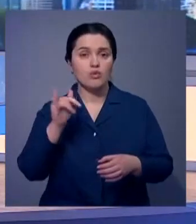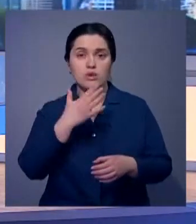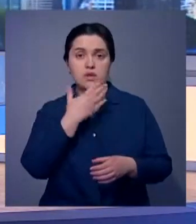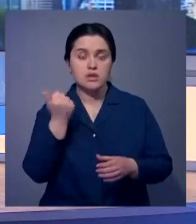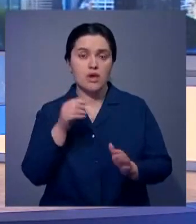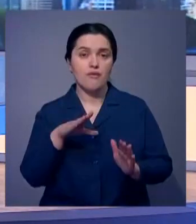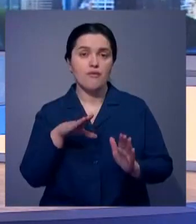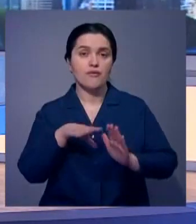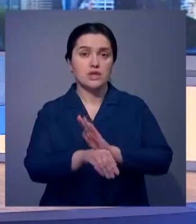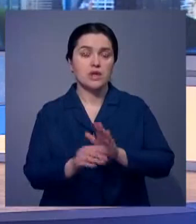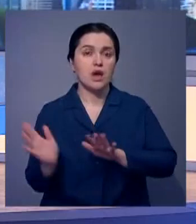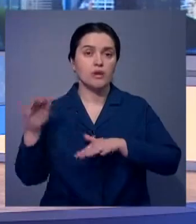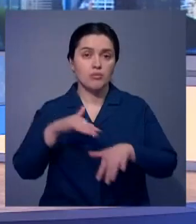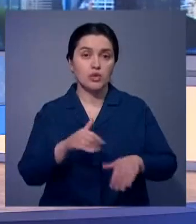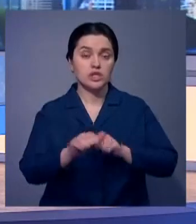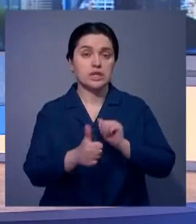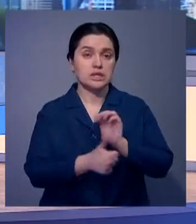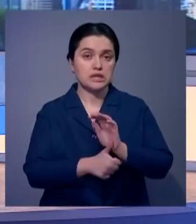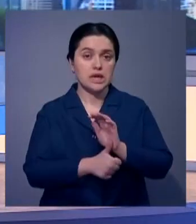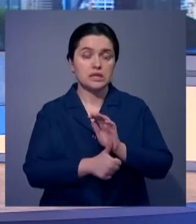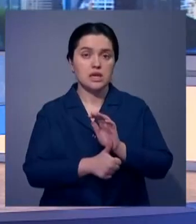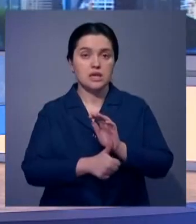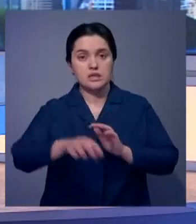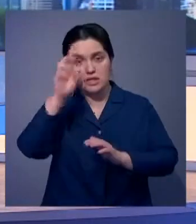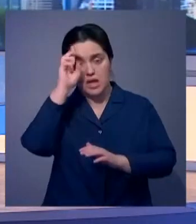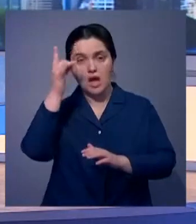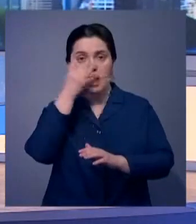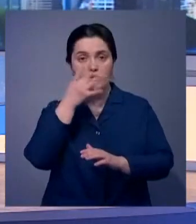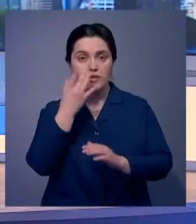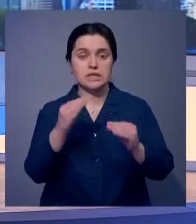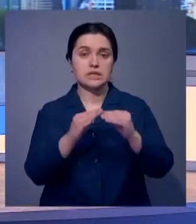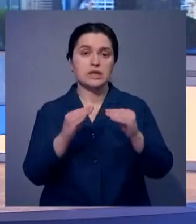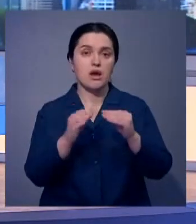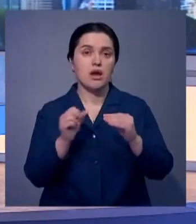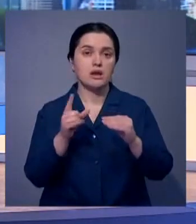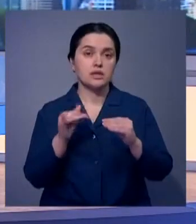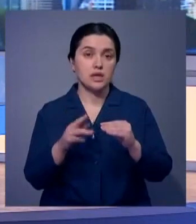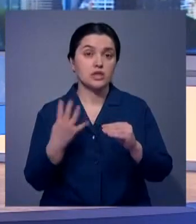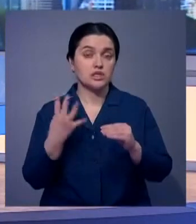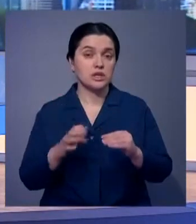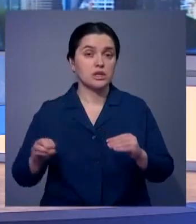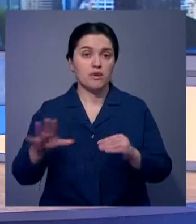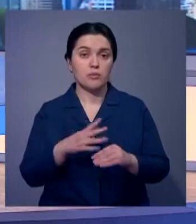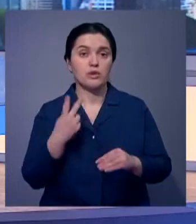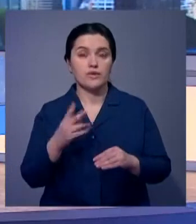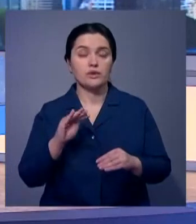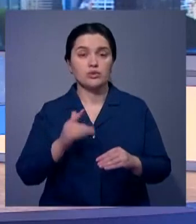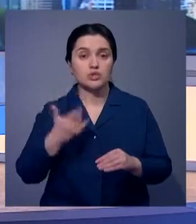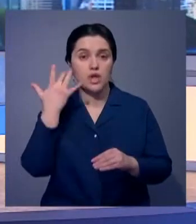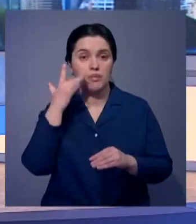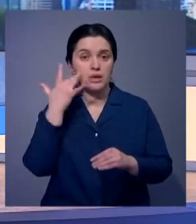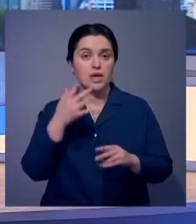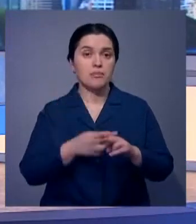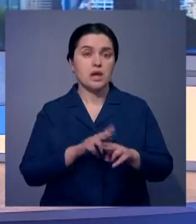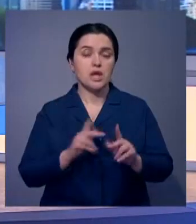не имеющих выхода к морю. 16 стран африканского континента, 10 Азии, 4 Европы и 2